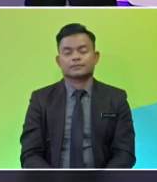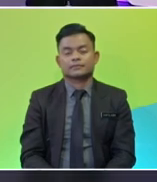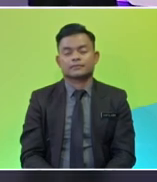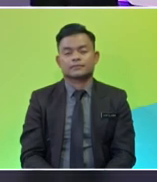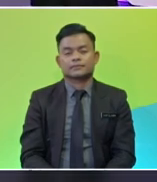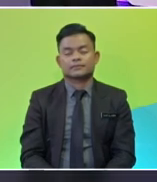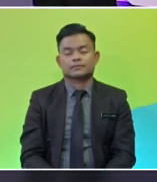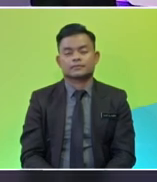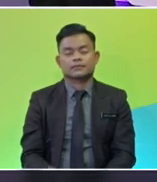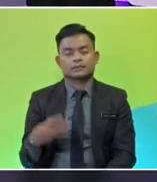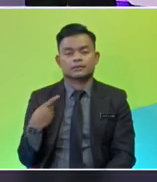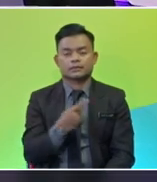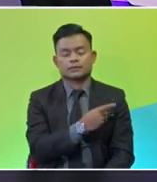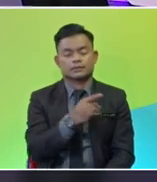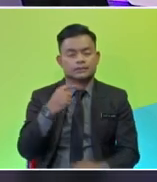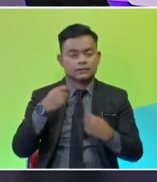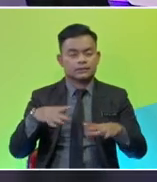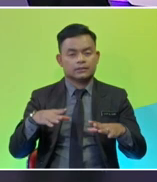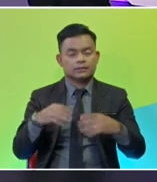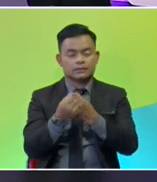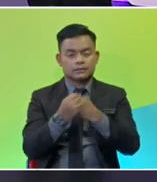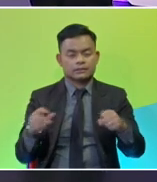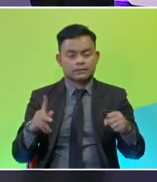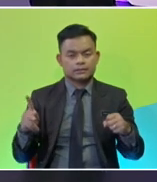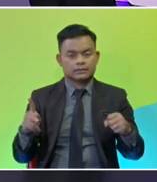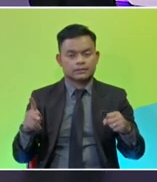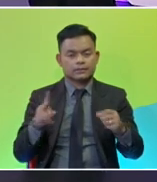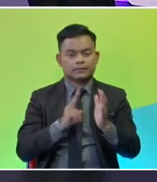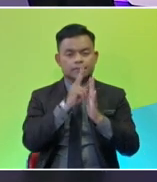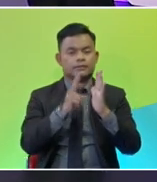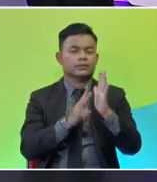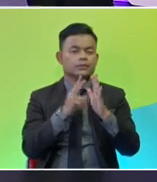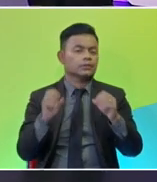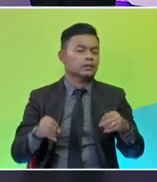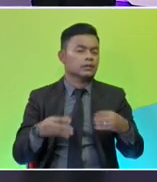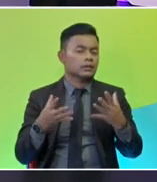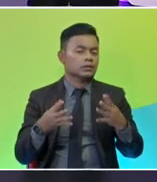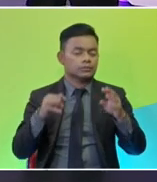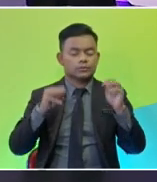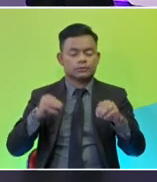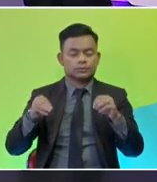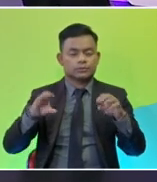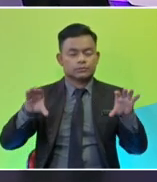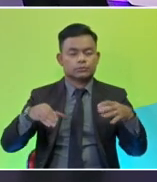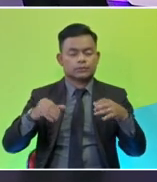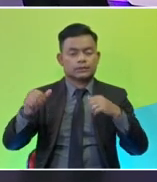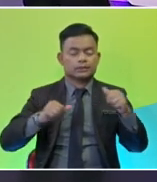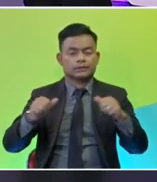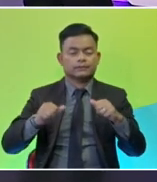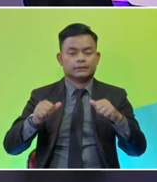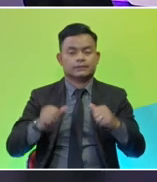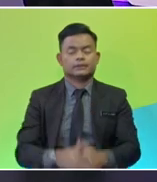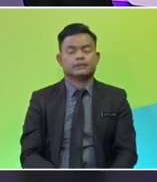video bagaimana murid-murid melakukan aktivitas yang menyebabkan fungsi sendi dan juga sistem rangka